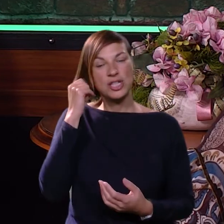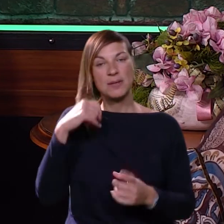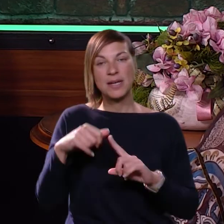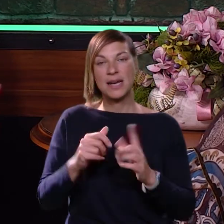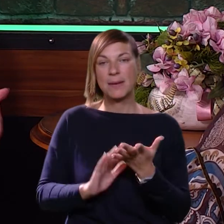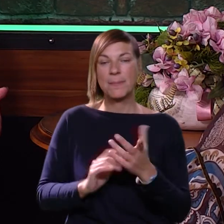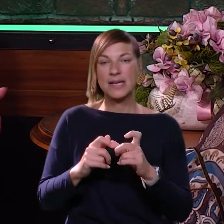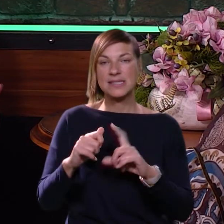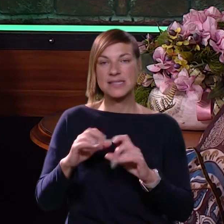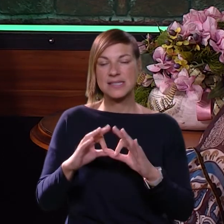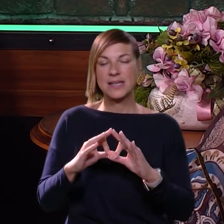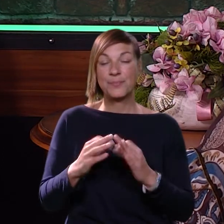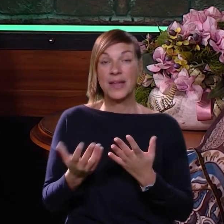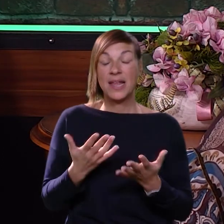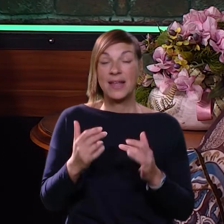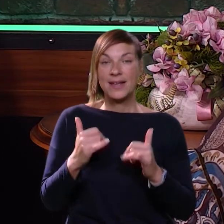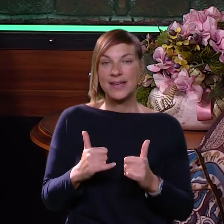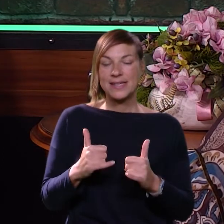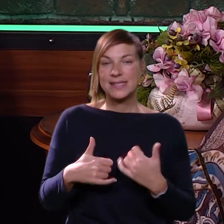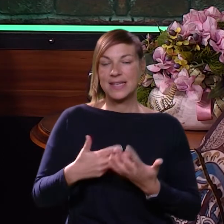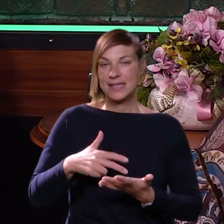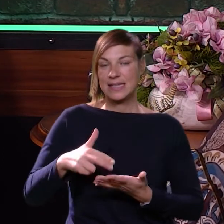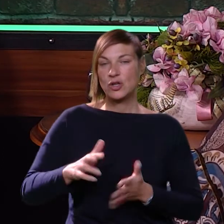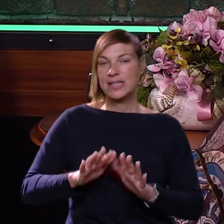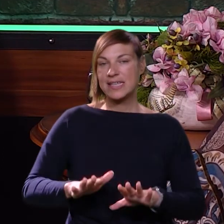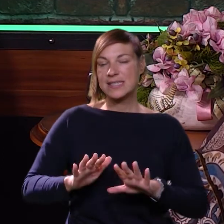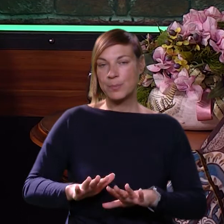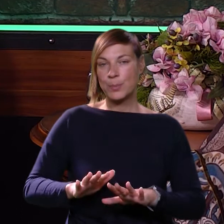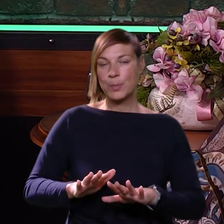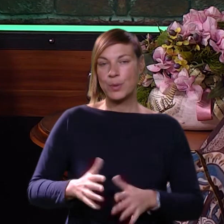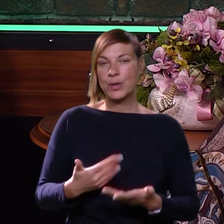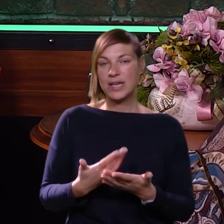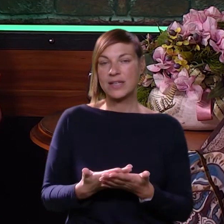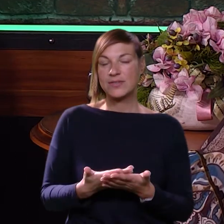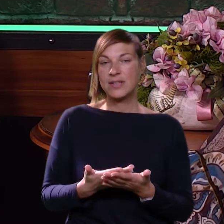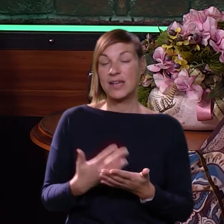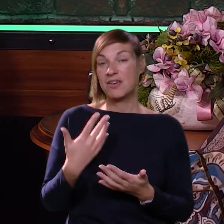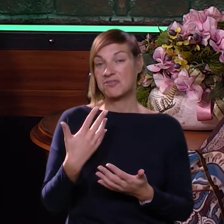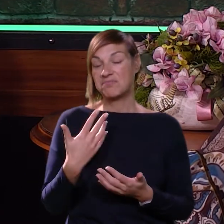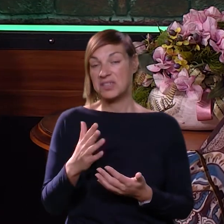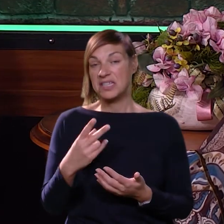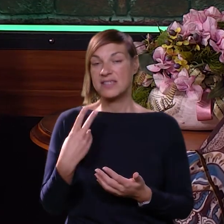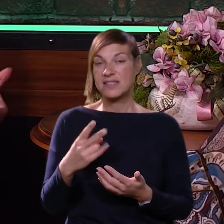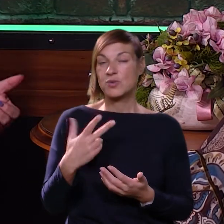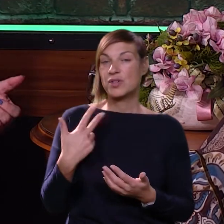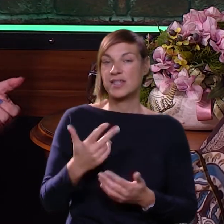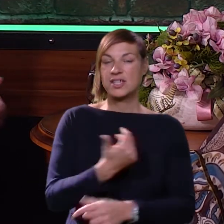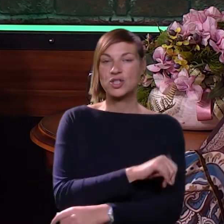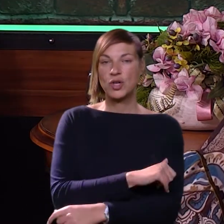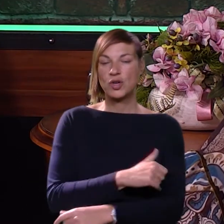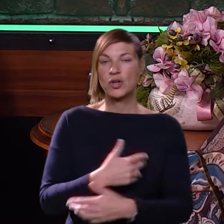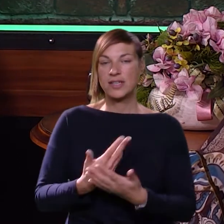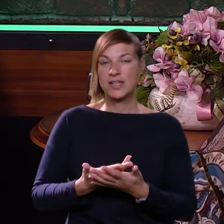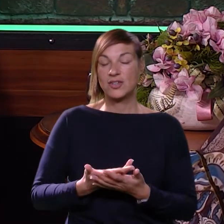i radi klimakterija. E sad, vjerojatno da to ide sporije i polako i da je u nekoj 52.